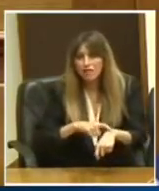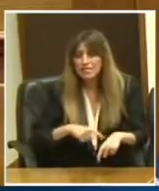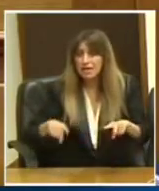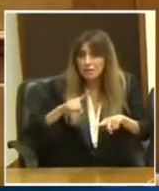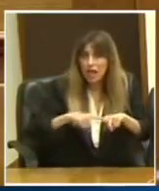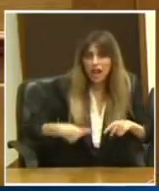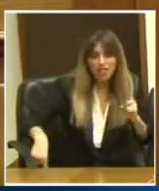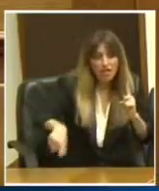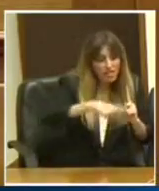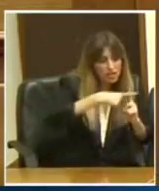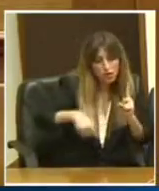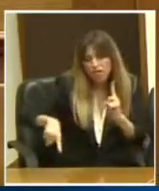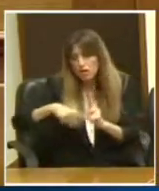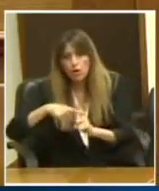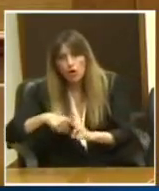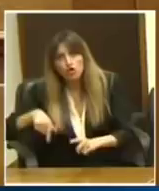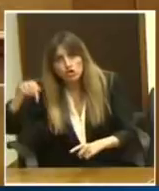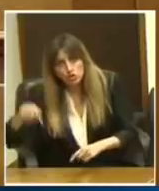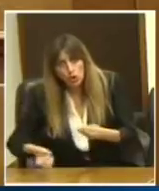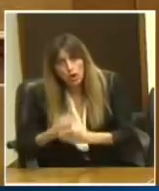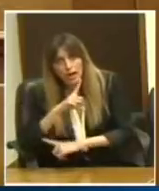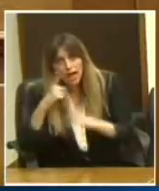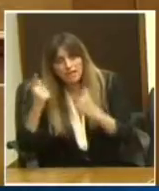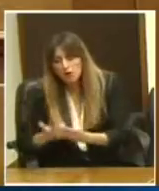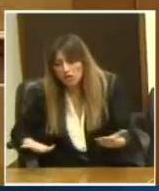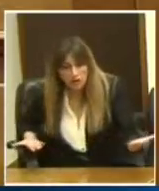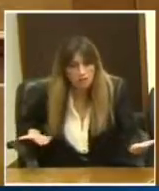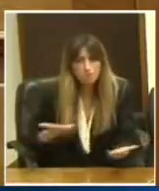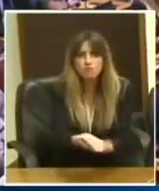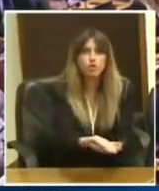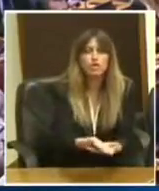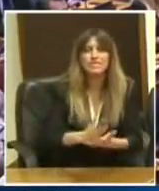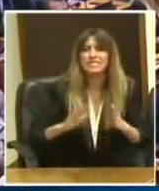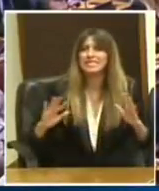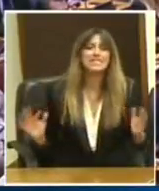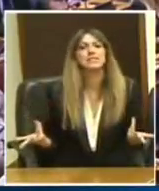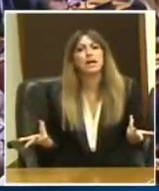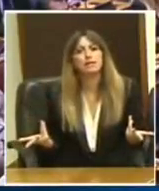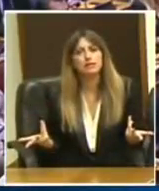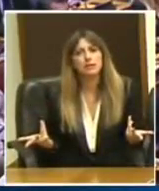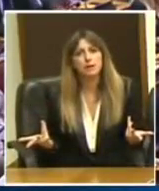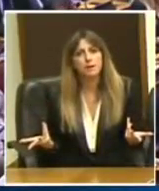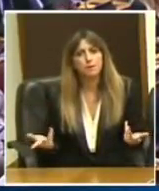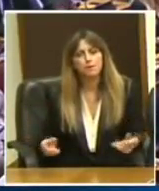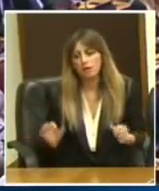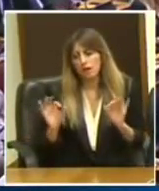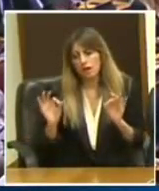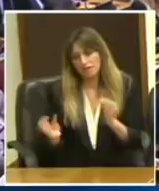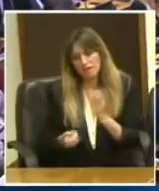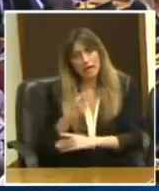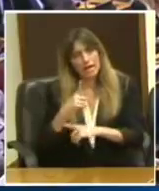επιλέγει τώρα να εξαντλήσει ένα από τα ισχυρότερα, το ισχυρότερο θεσμικό της